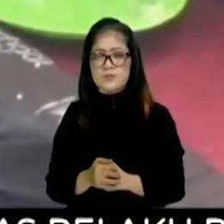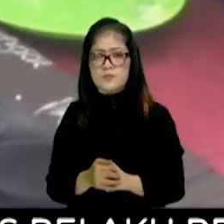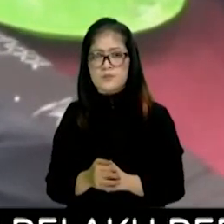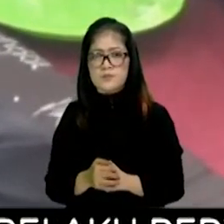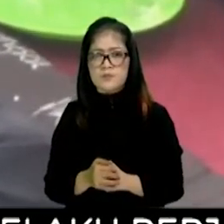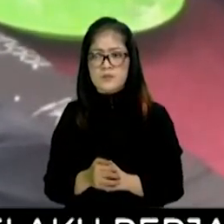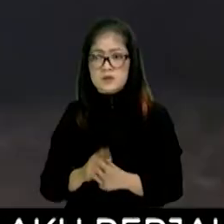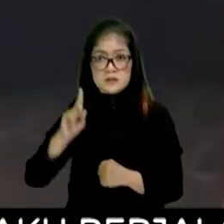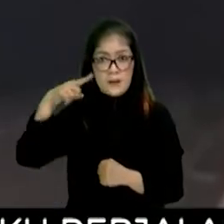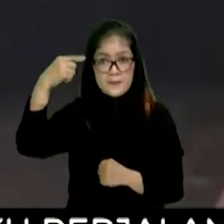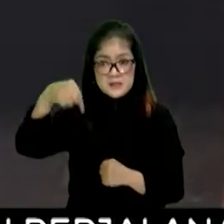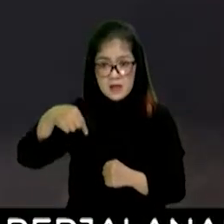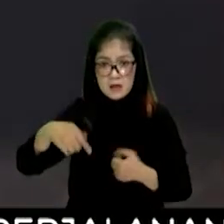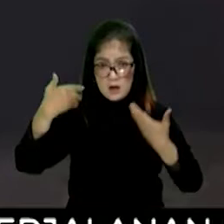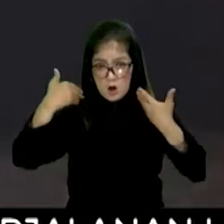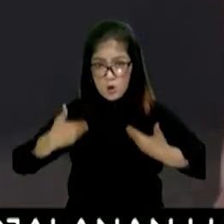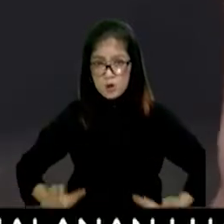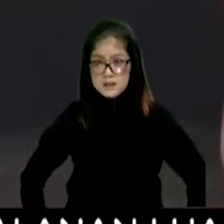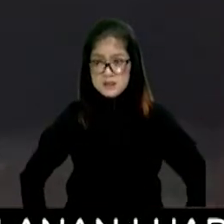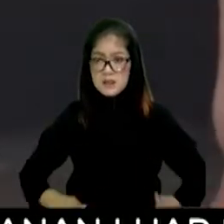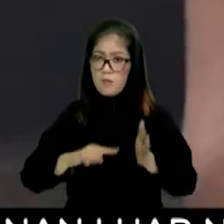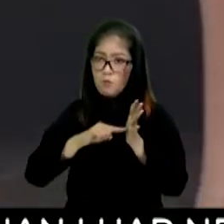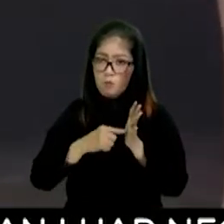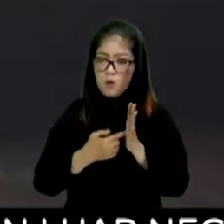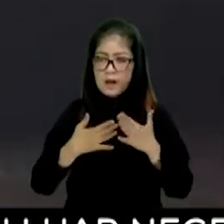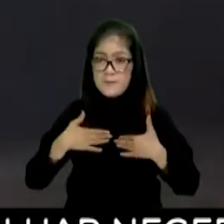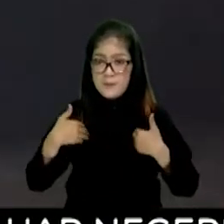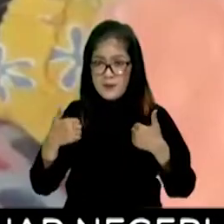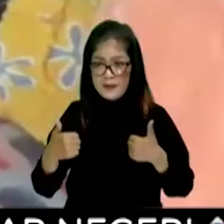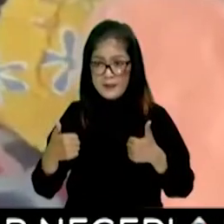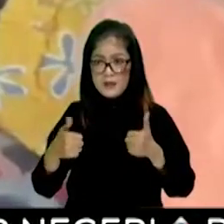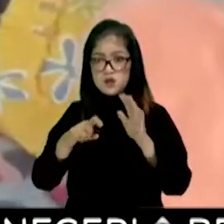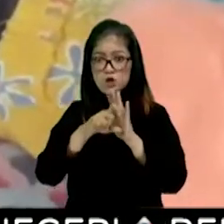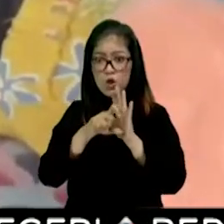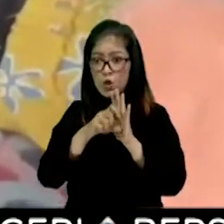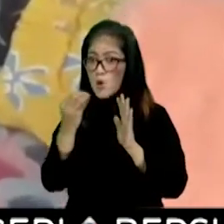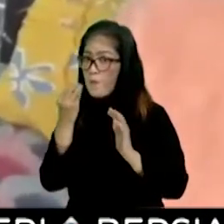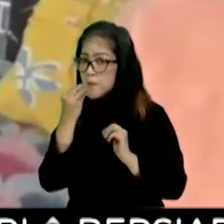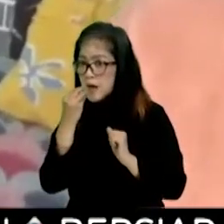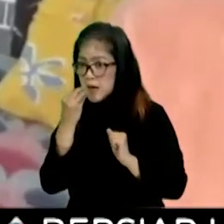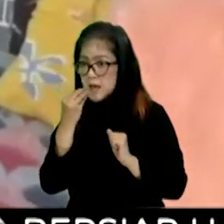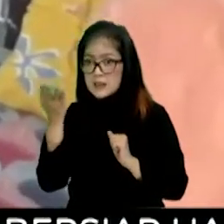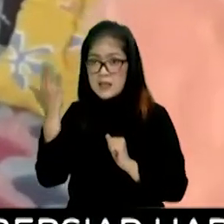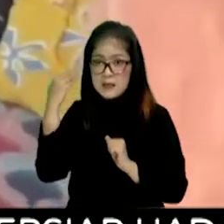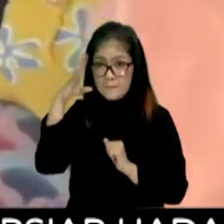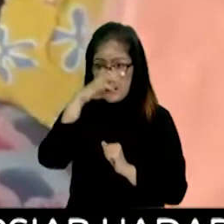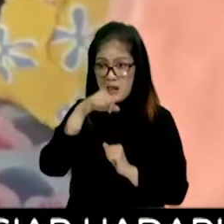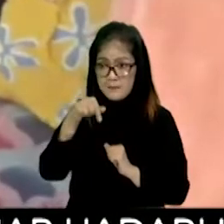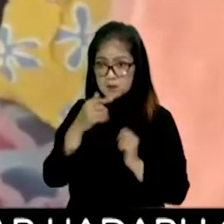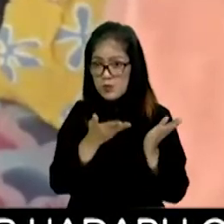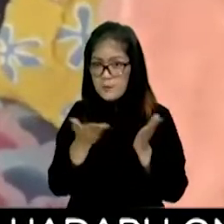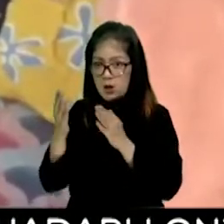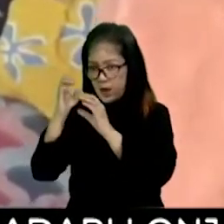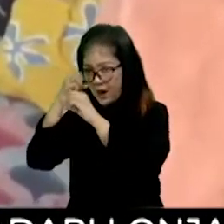Hingga saat ini kondisi seluruh siswa sudah mulai membaik. Sementara itu sampel makanan yang disantap para santri telah dibawa ke laboratorium kesehatan